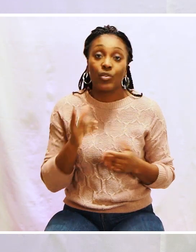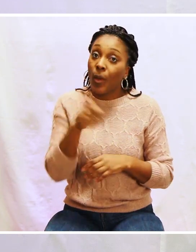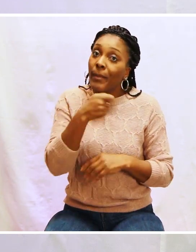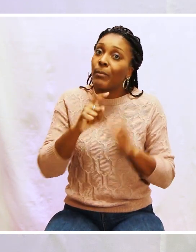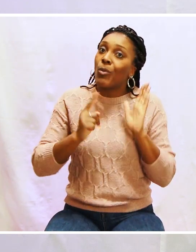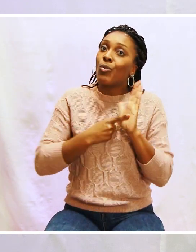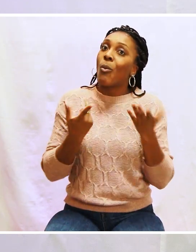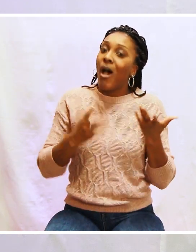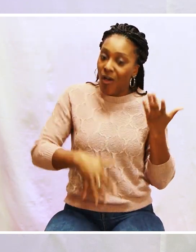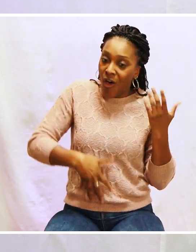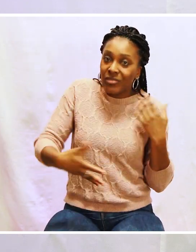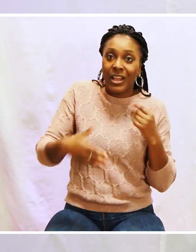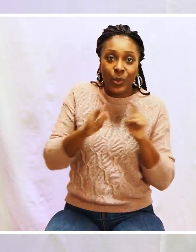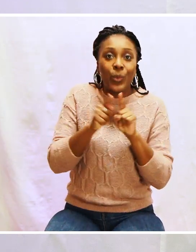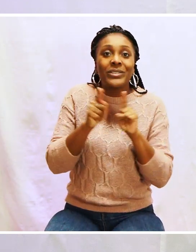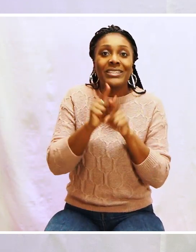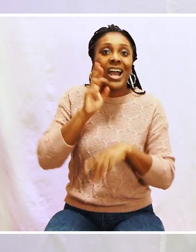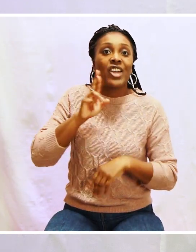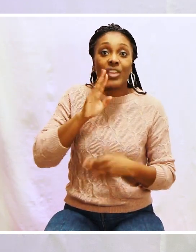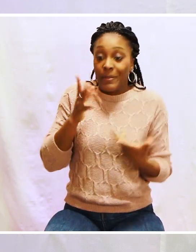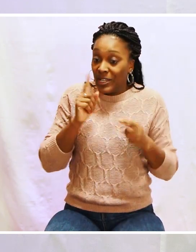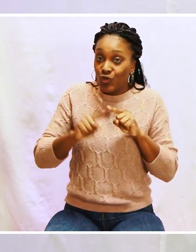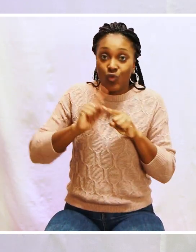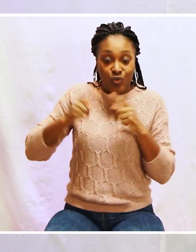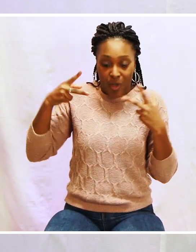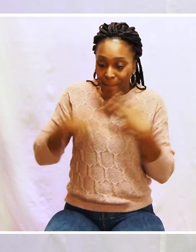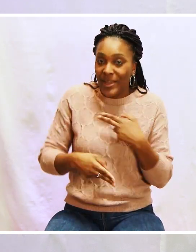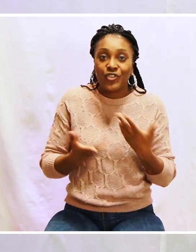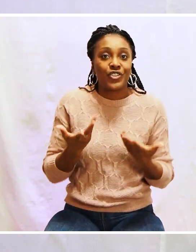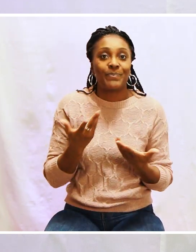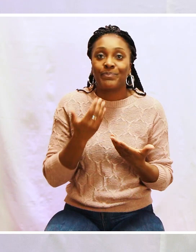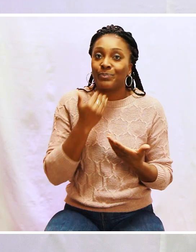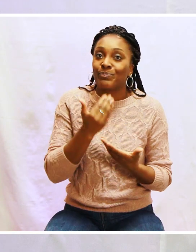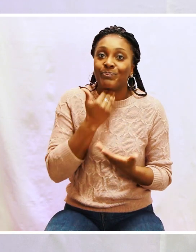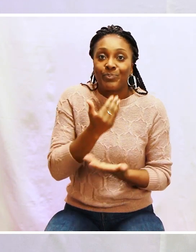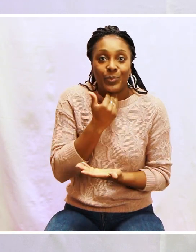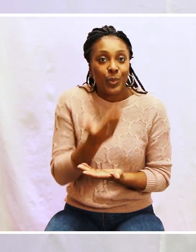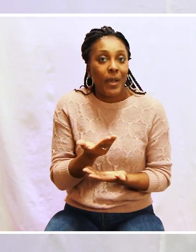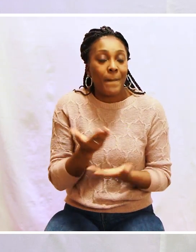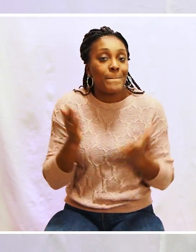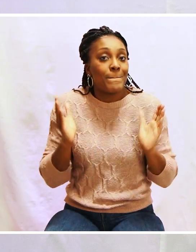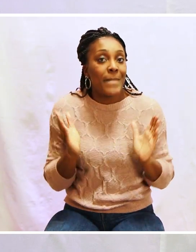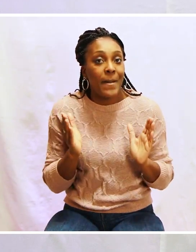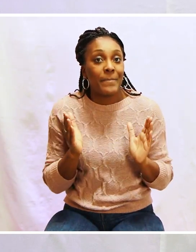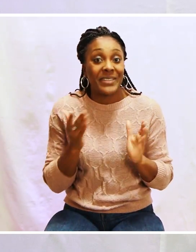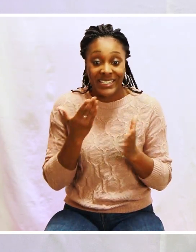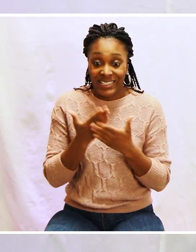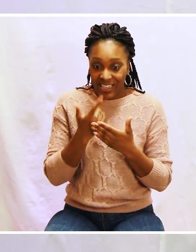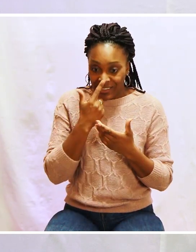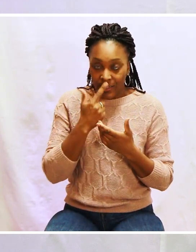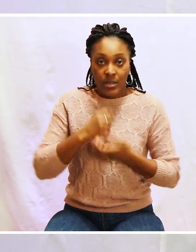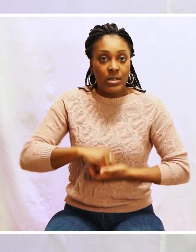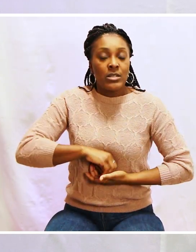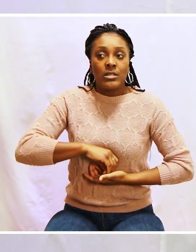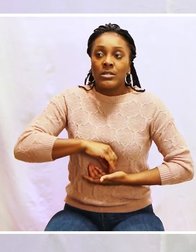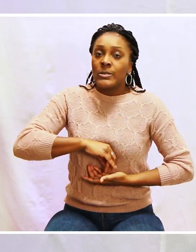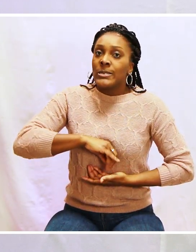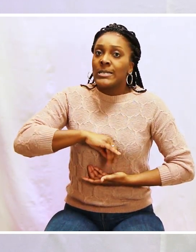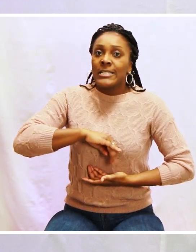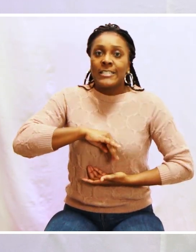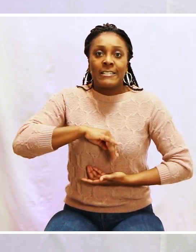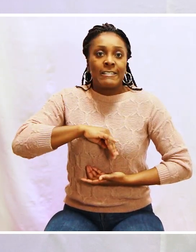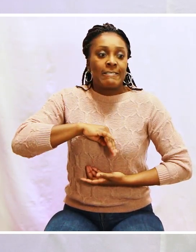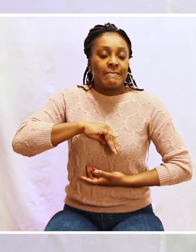chose. Mais il y a un empêchement dans notre vie, et ce qui fait que cet empêchement va monter dans notre cœur une espèce